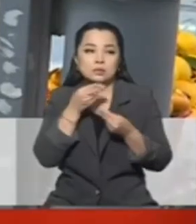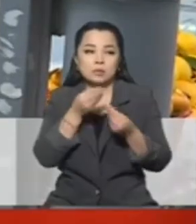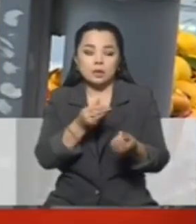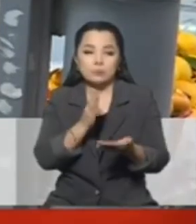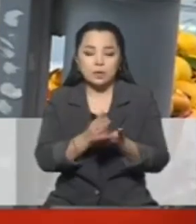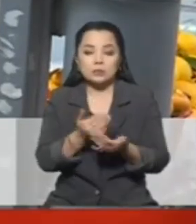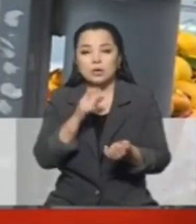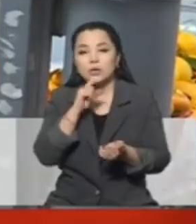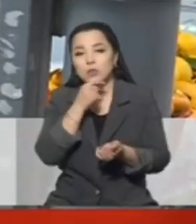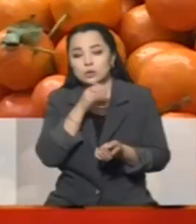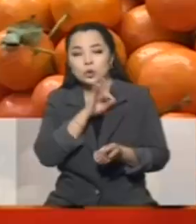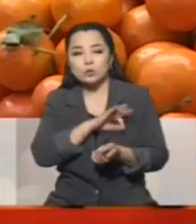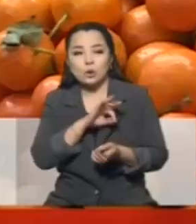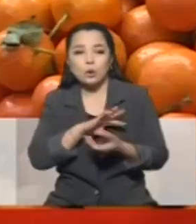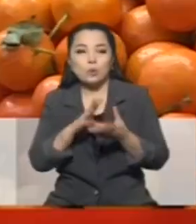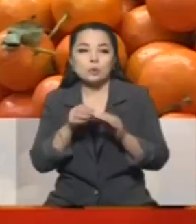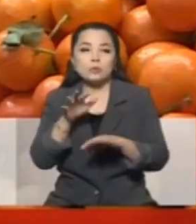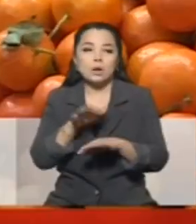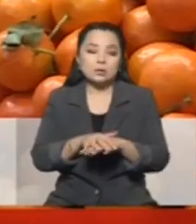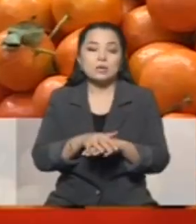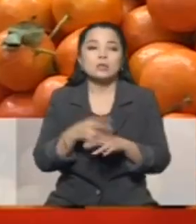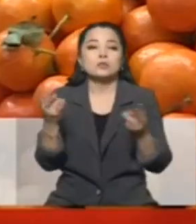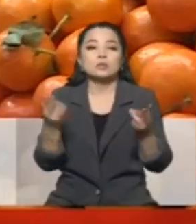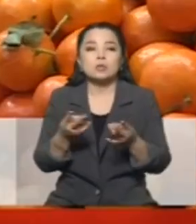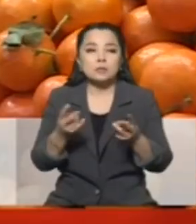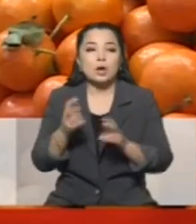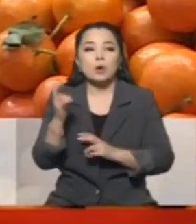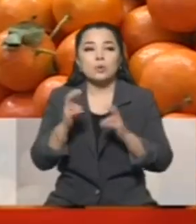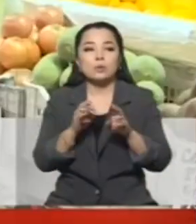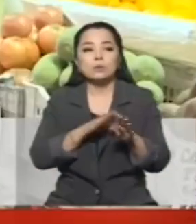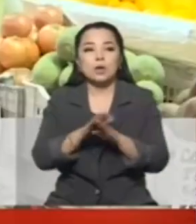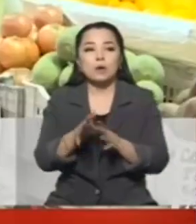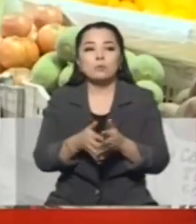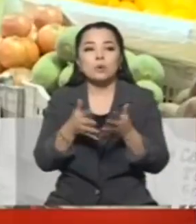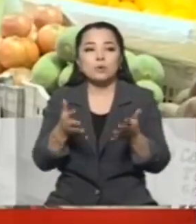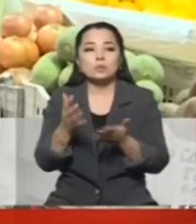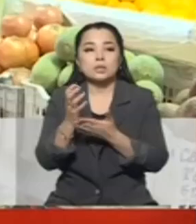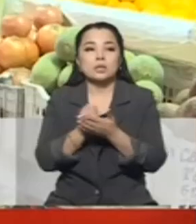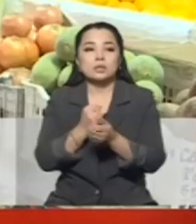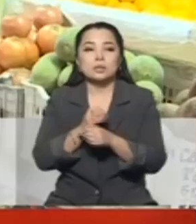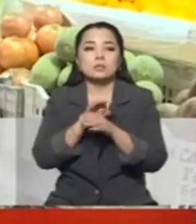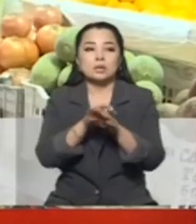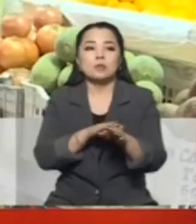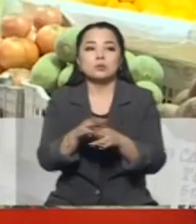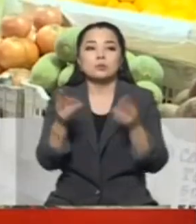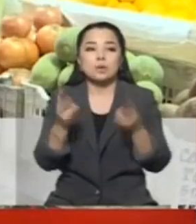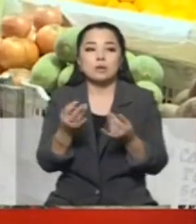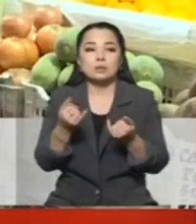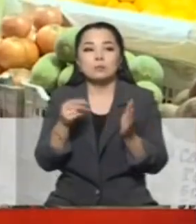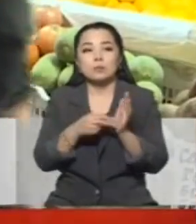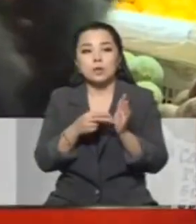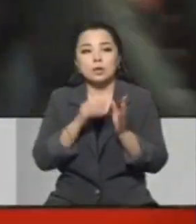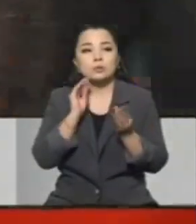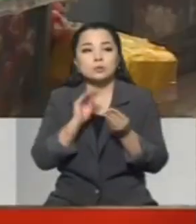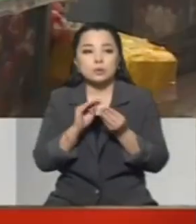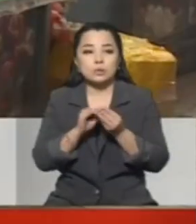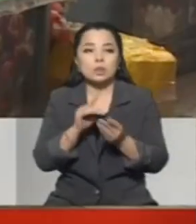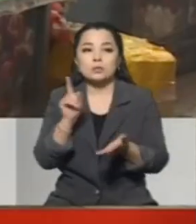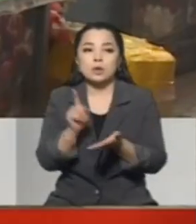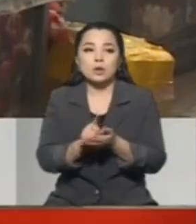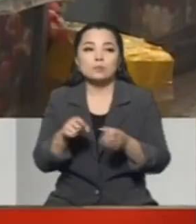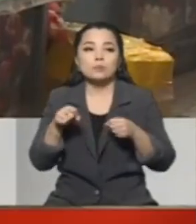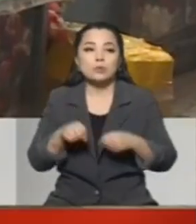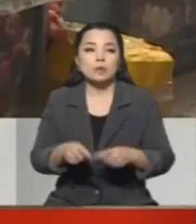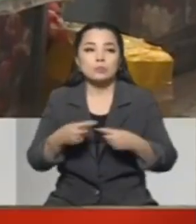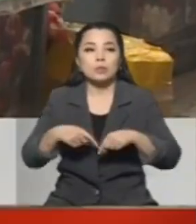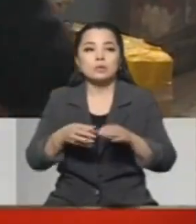Иә, экономист тұтыну қорына ең қажетті деген өнімдерді молынан сақтап отыру керек дейді. Ал бағаны тұрақтандыруға тиіс құзырлы